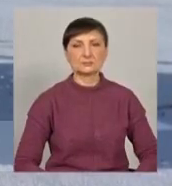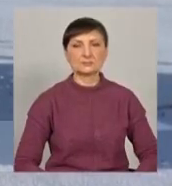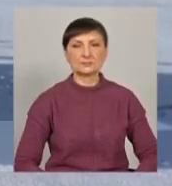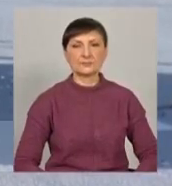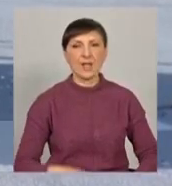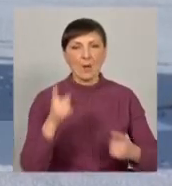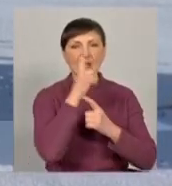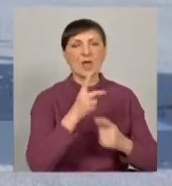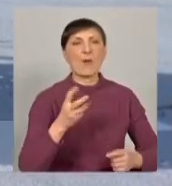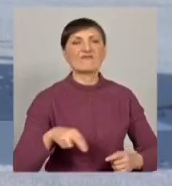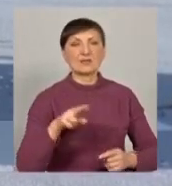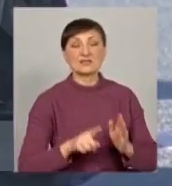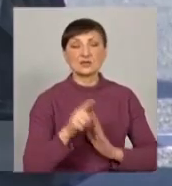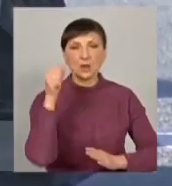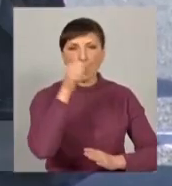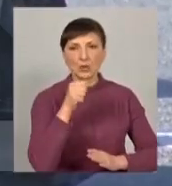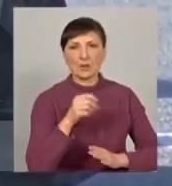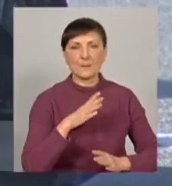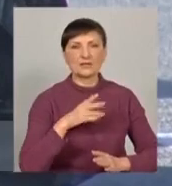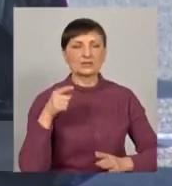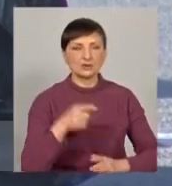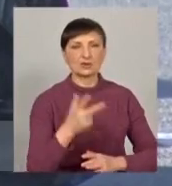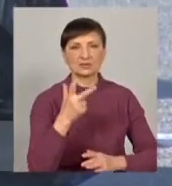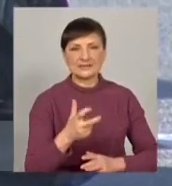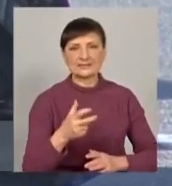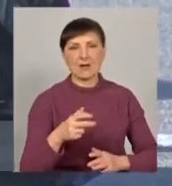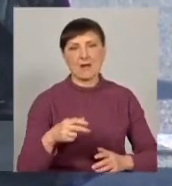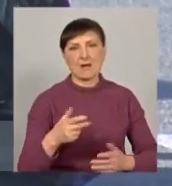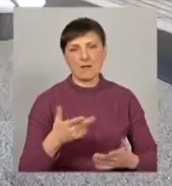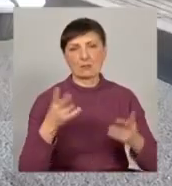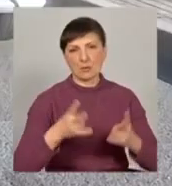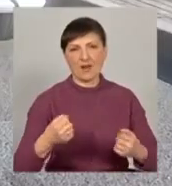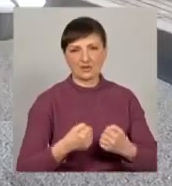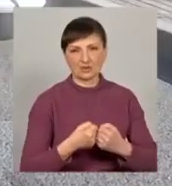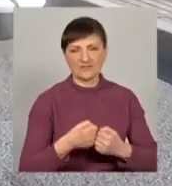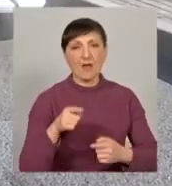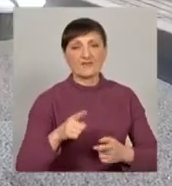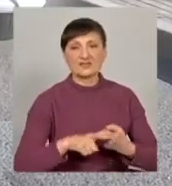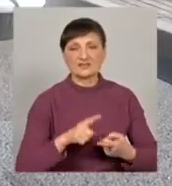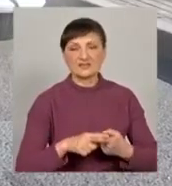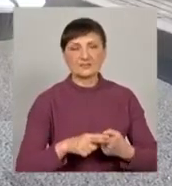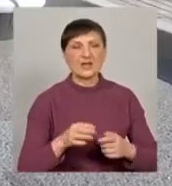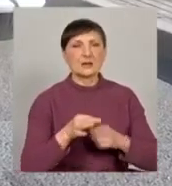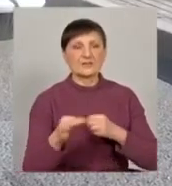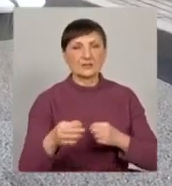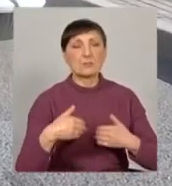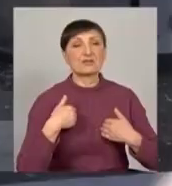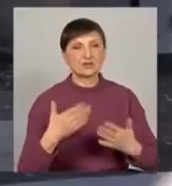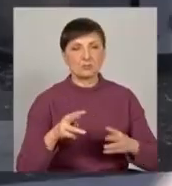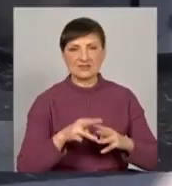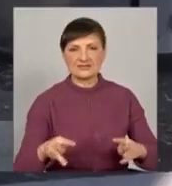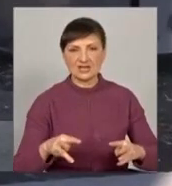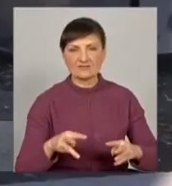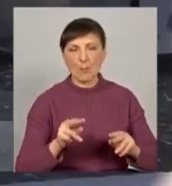По данным МВД, только с начала года произошло 1300 дорожно-транспортных происшествий. В этой связи профильное ведомство предложило